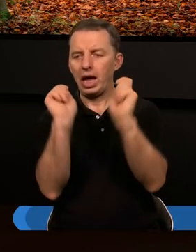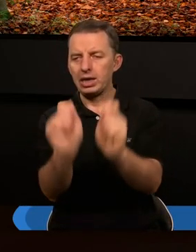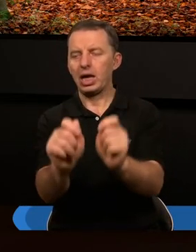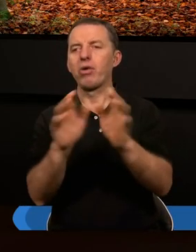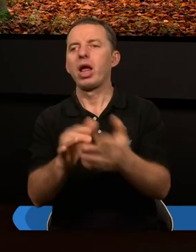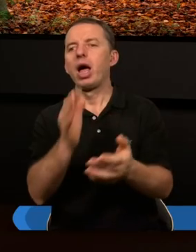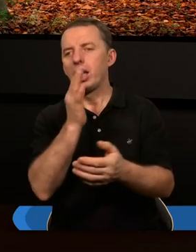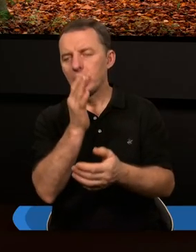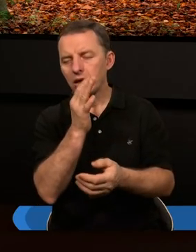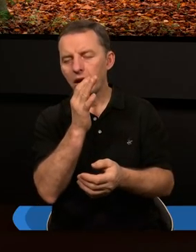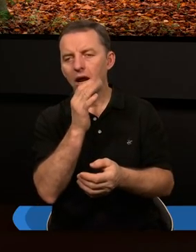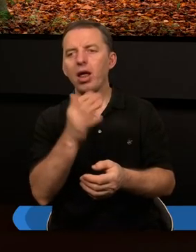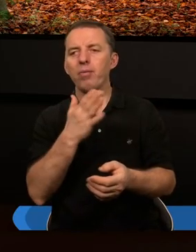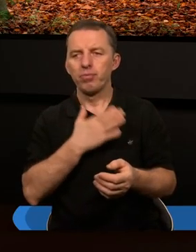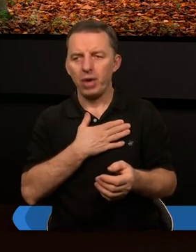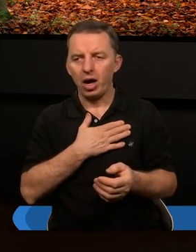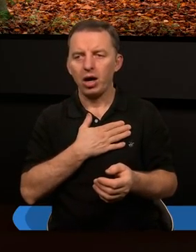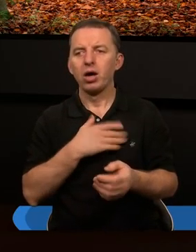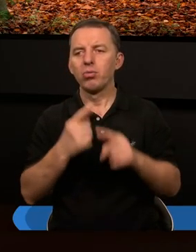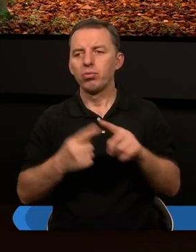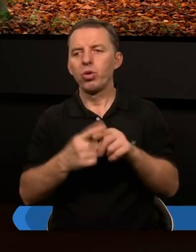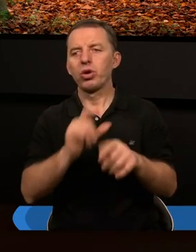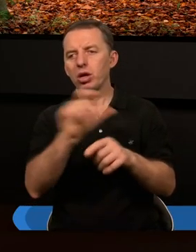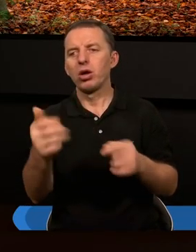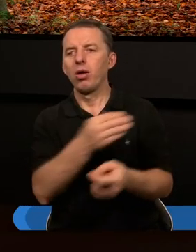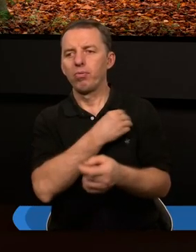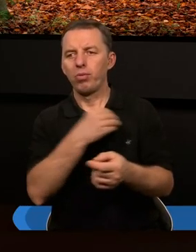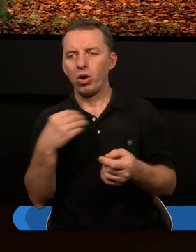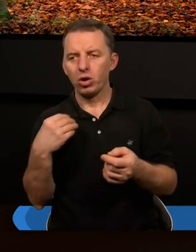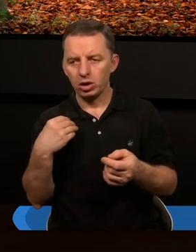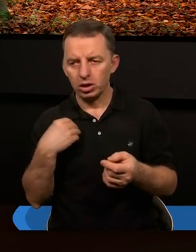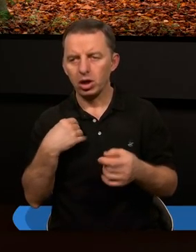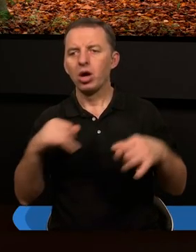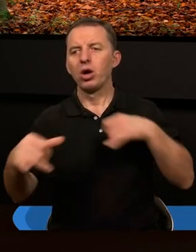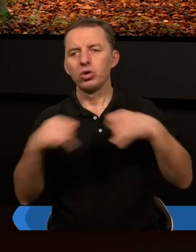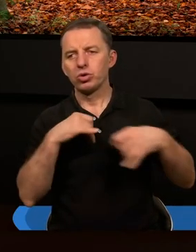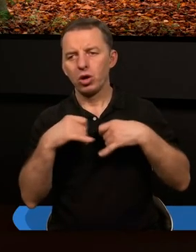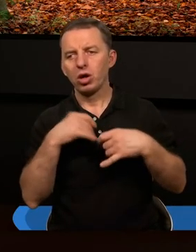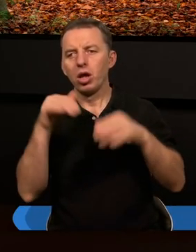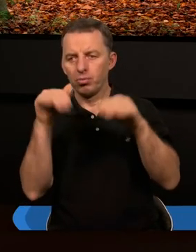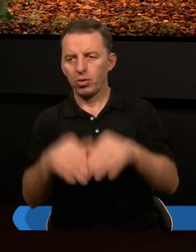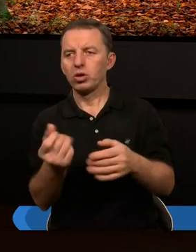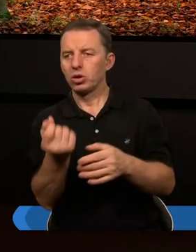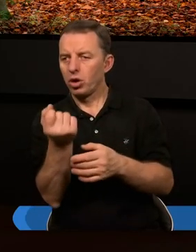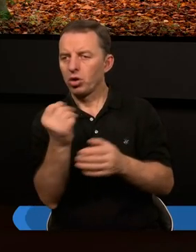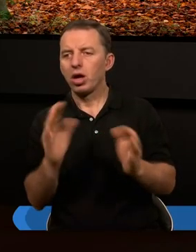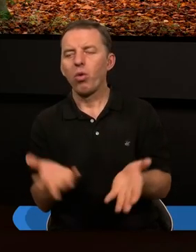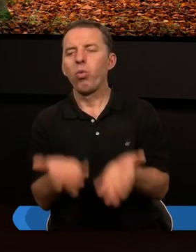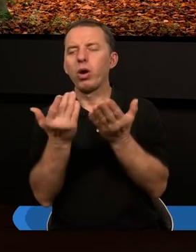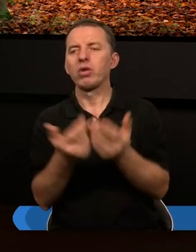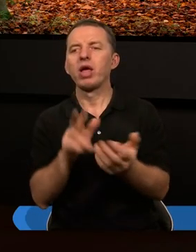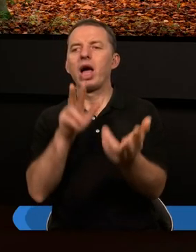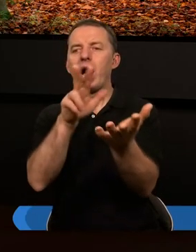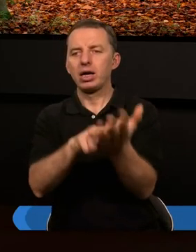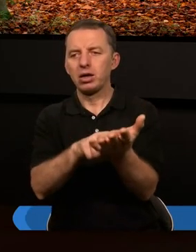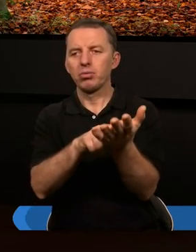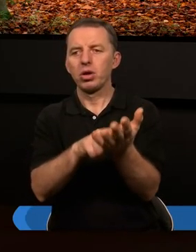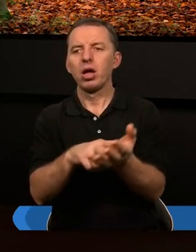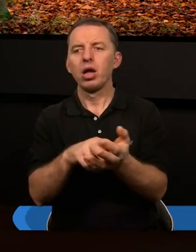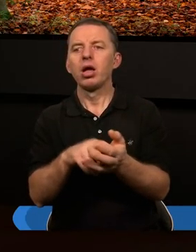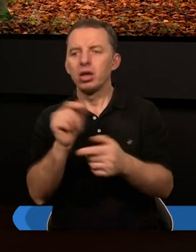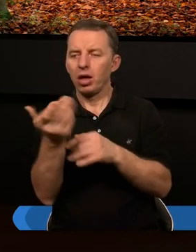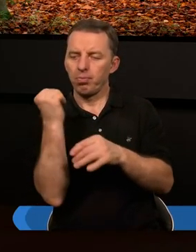Izrael. To my mamy jeszcze póki co polski rząd, więc może jest nam troszeczkę łatwiej zaakceptować. Więc jeżeli